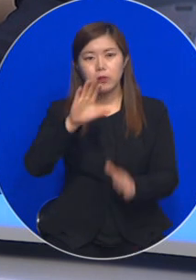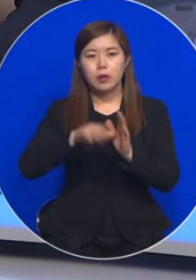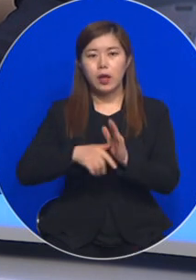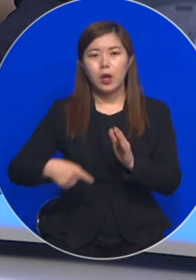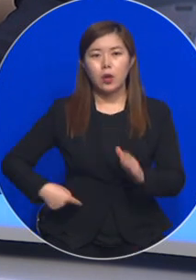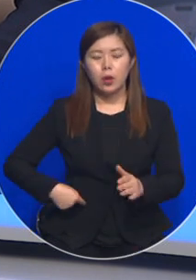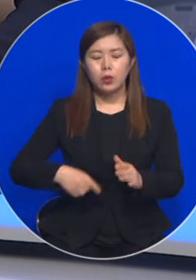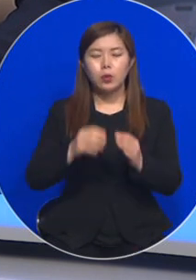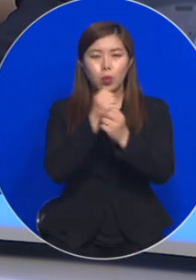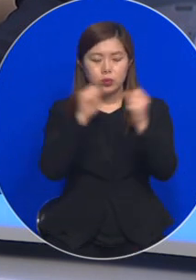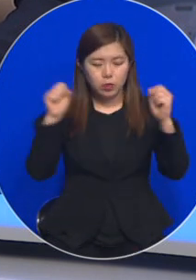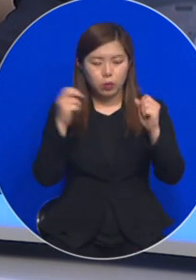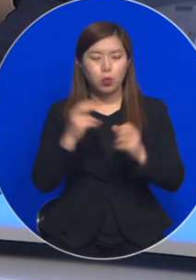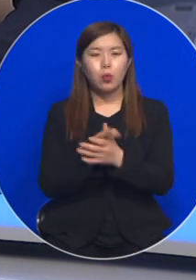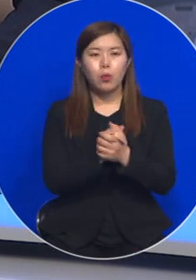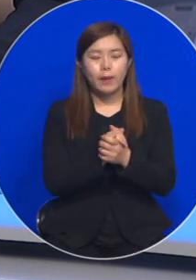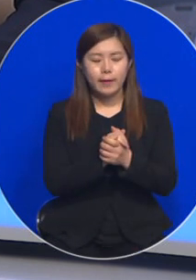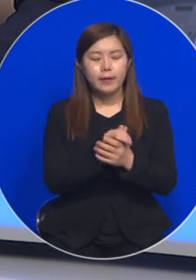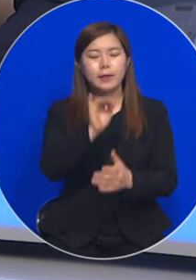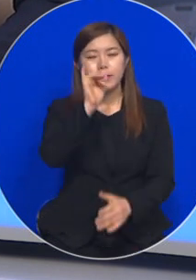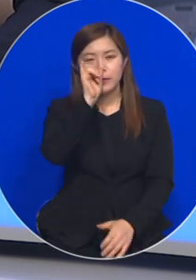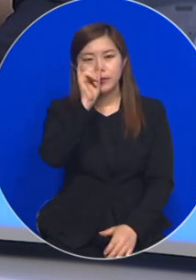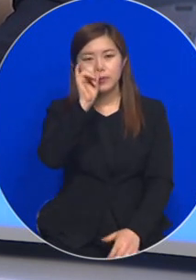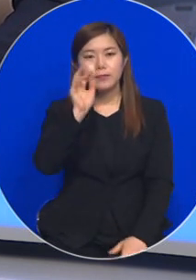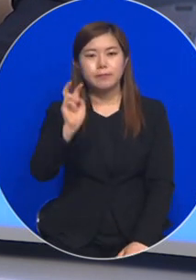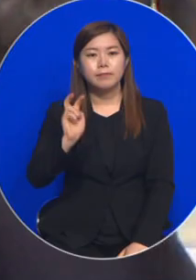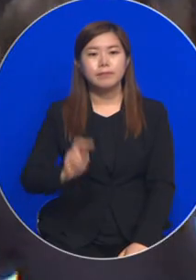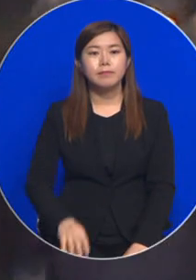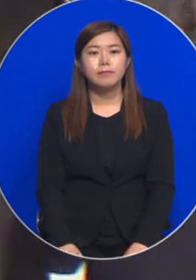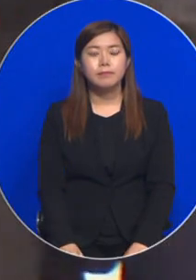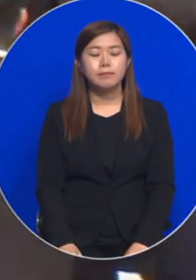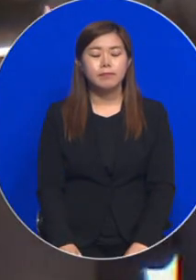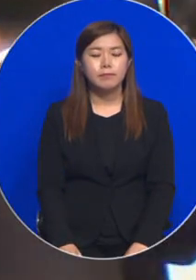것이라고 말했습니다. 유진영 기자입니다.